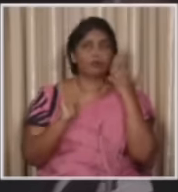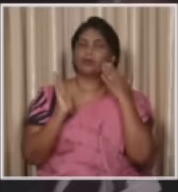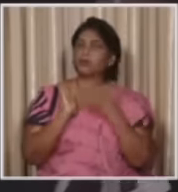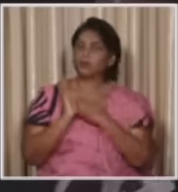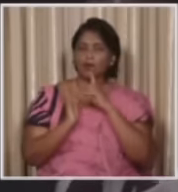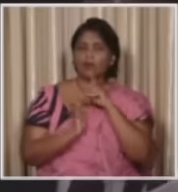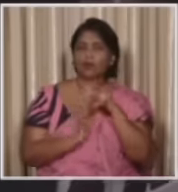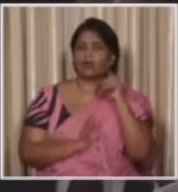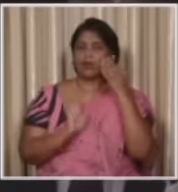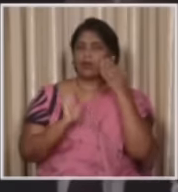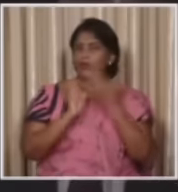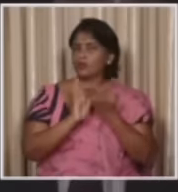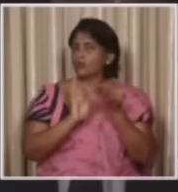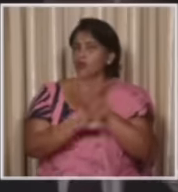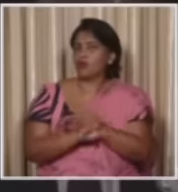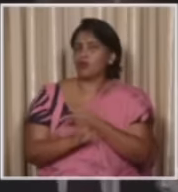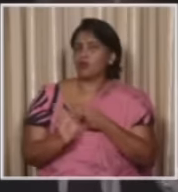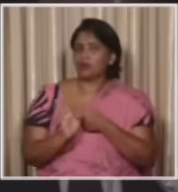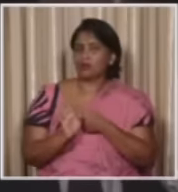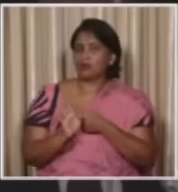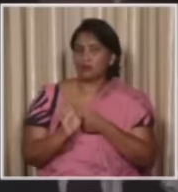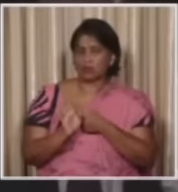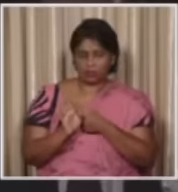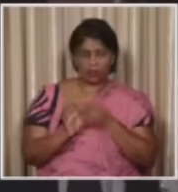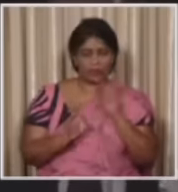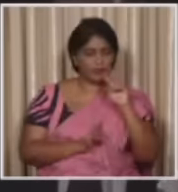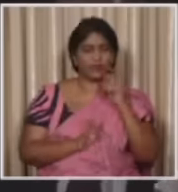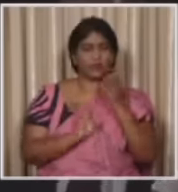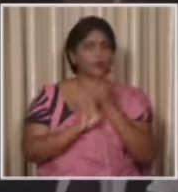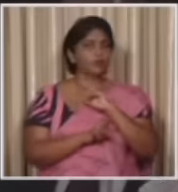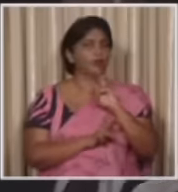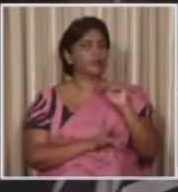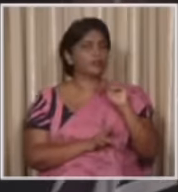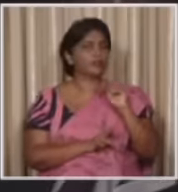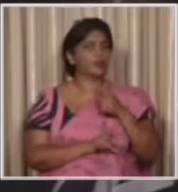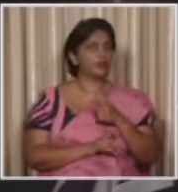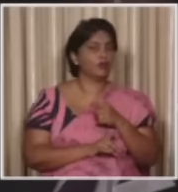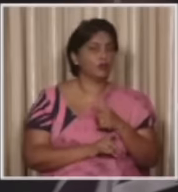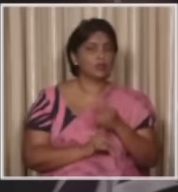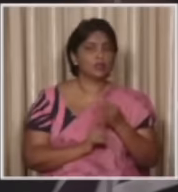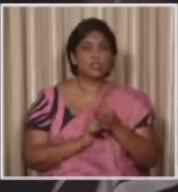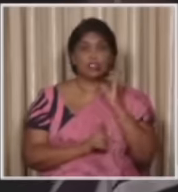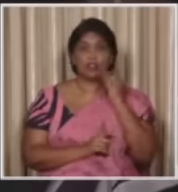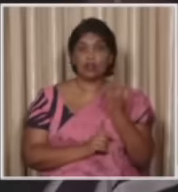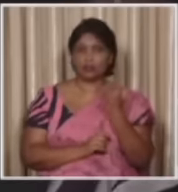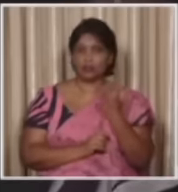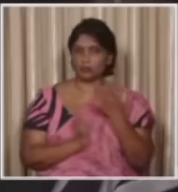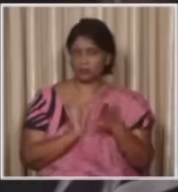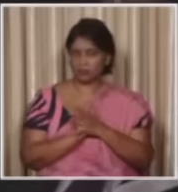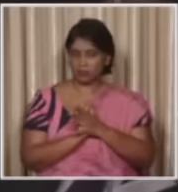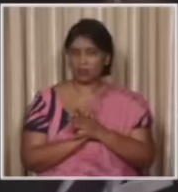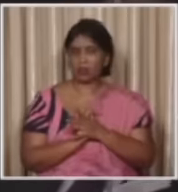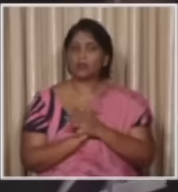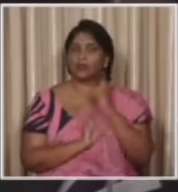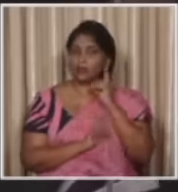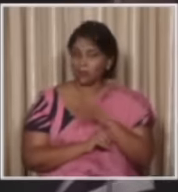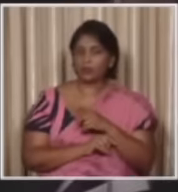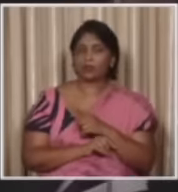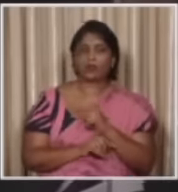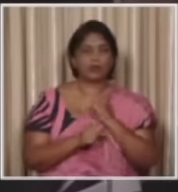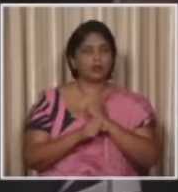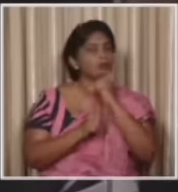කියලා කියන ඔබතුමා බලන්න මීට කලින් තිබිච්ච එක විශේෂකට කලින් එන 28 තිබුණේ මොකද්ද? විධායකයට තිබුණේ. ඒ නිසා